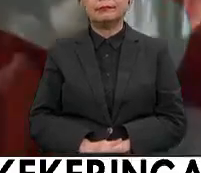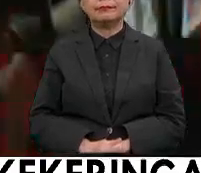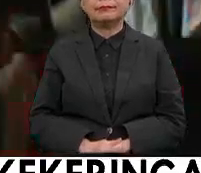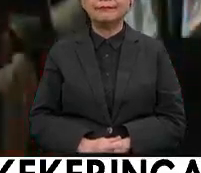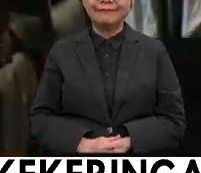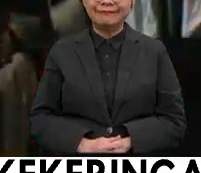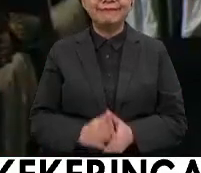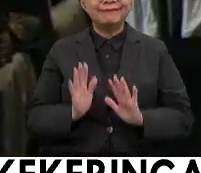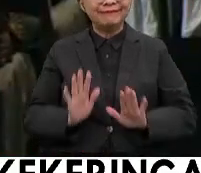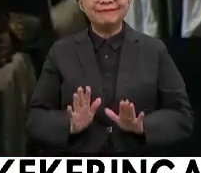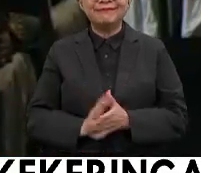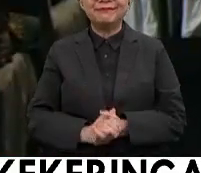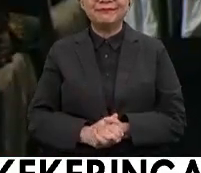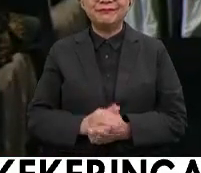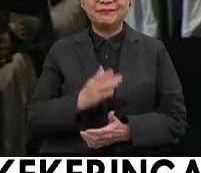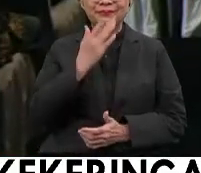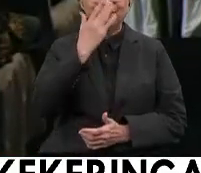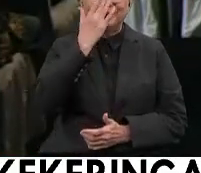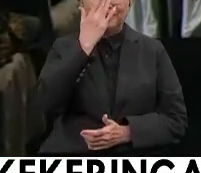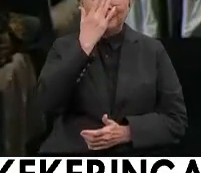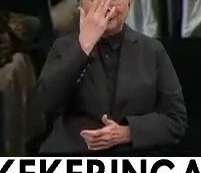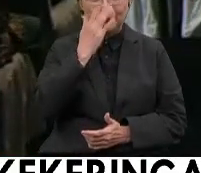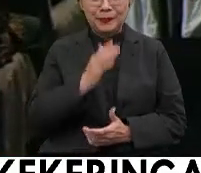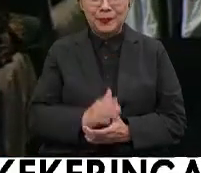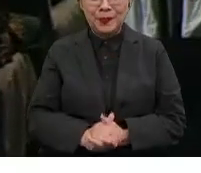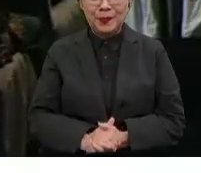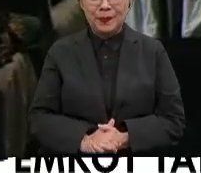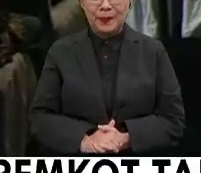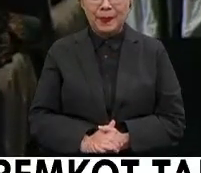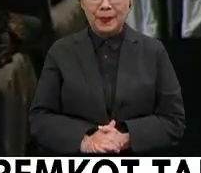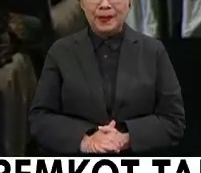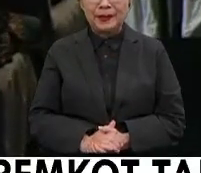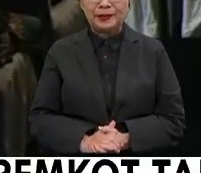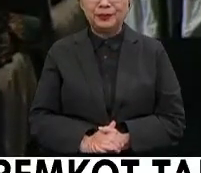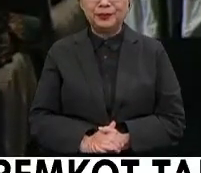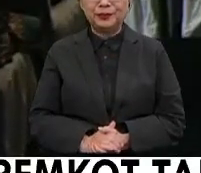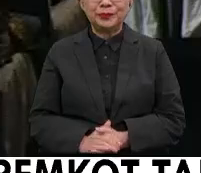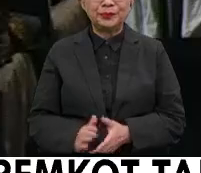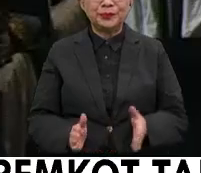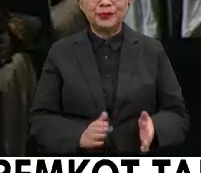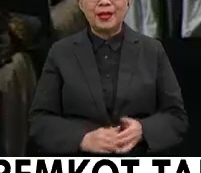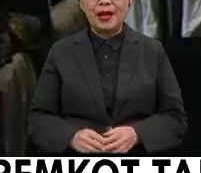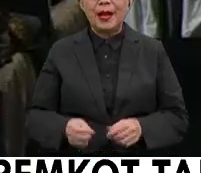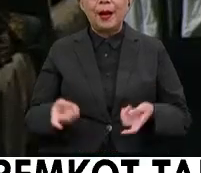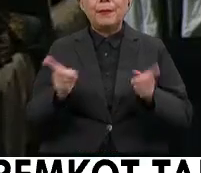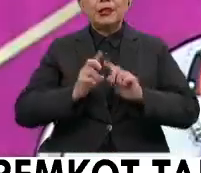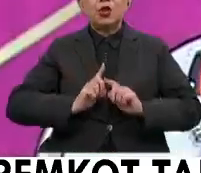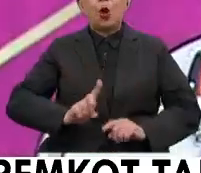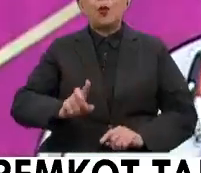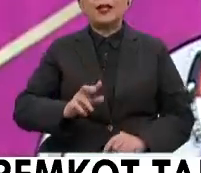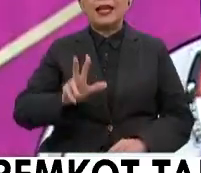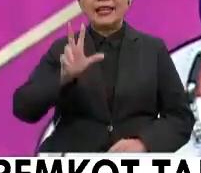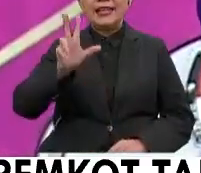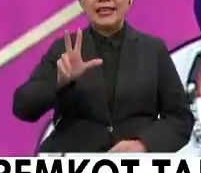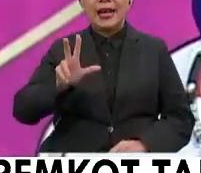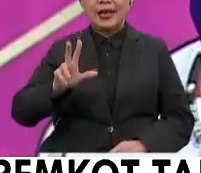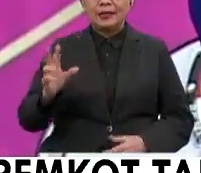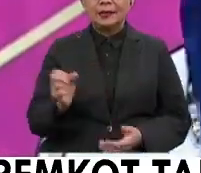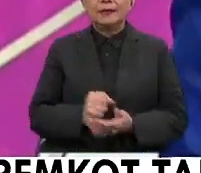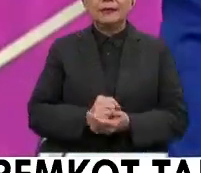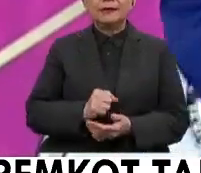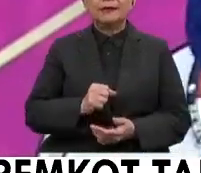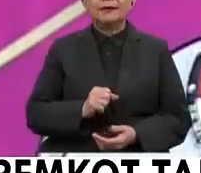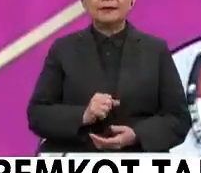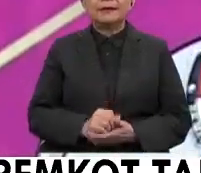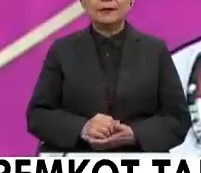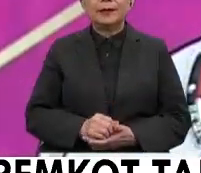sudah habis. Kami persilakan cukup. Harap kami tenang, persilakan supporter. Kepada paslon nomor urut 3 untuk menanggapi. Waktu Anda 1 menit